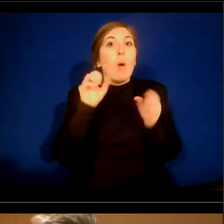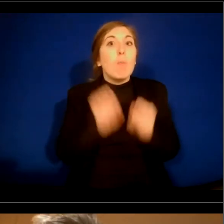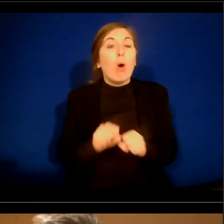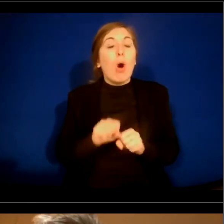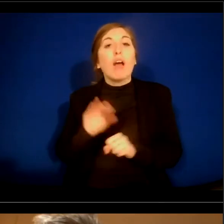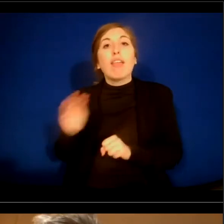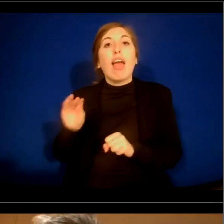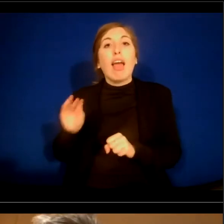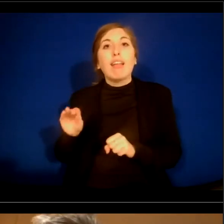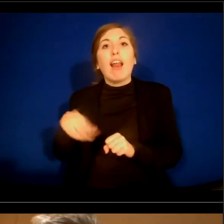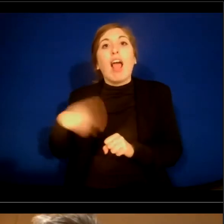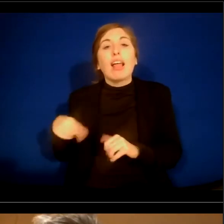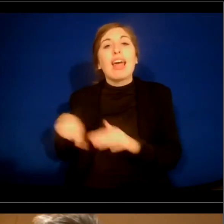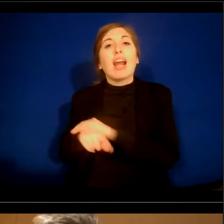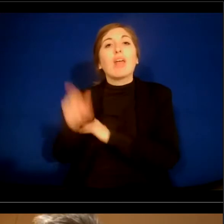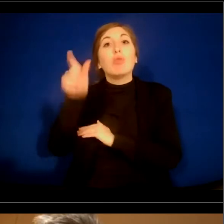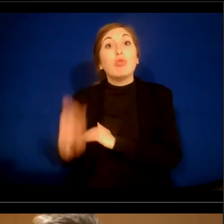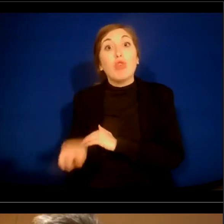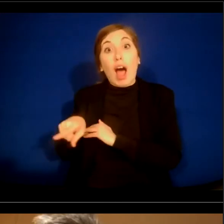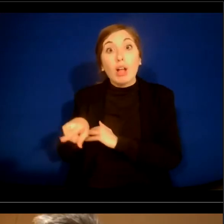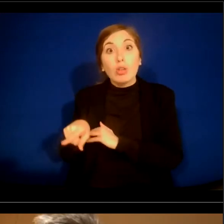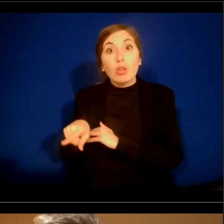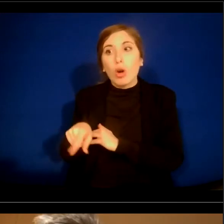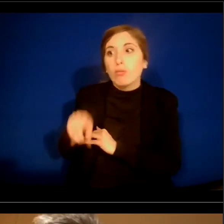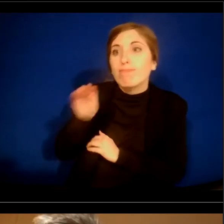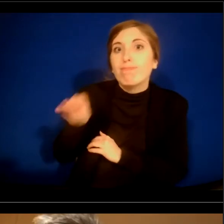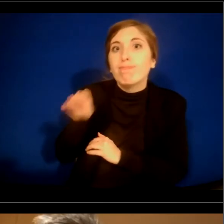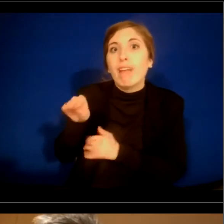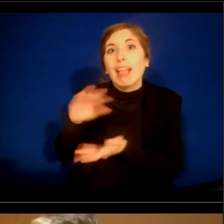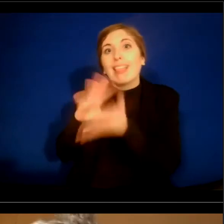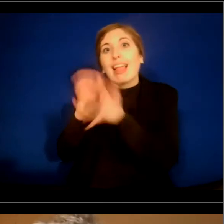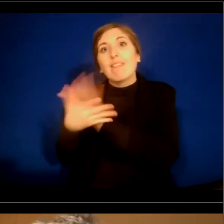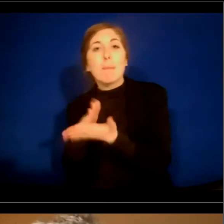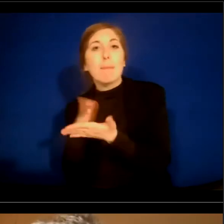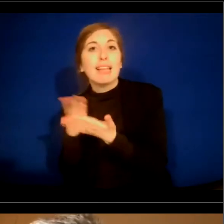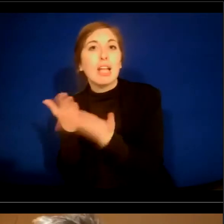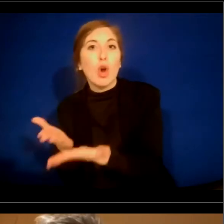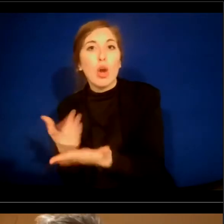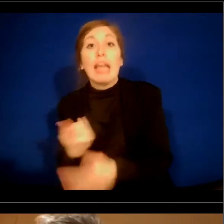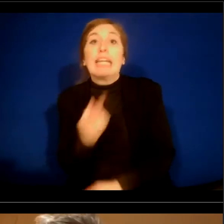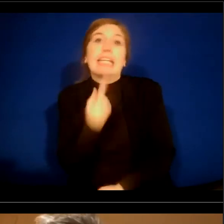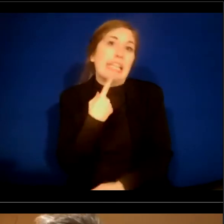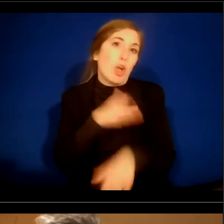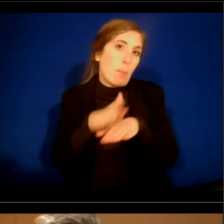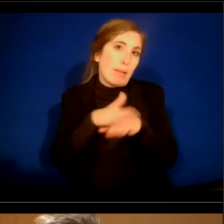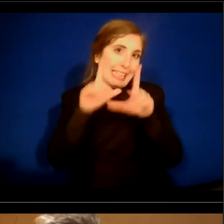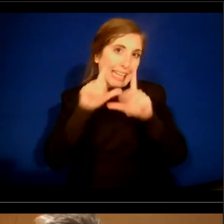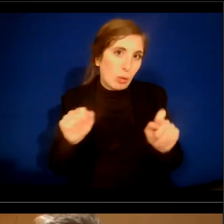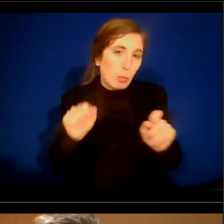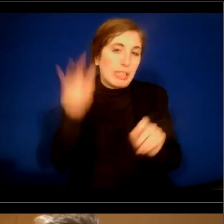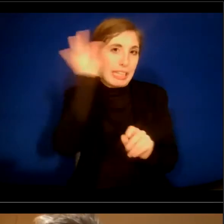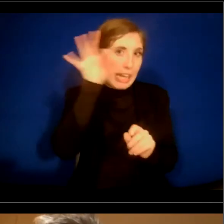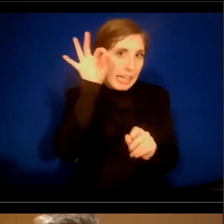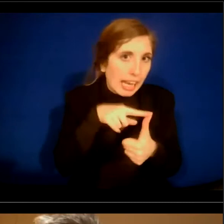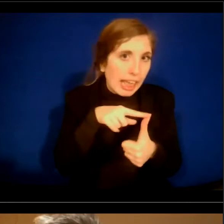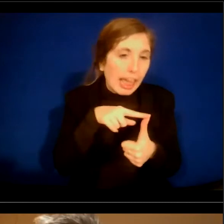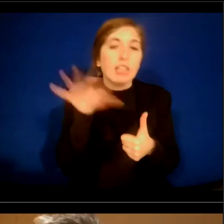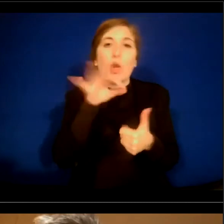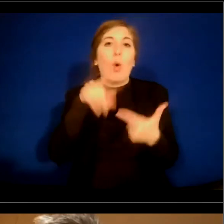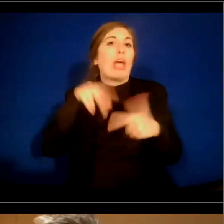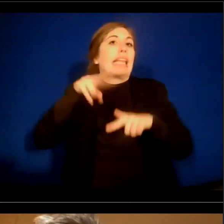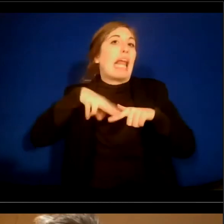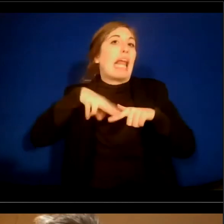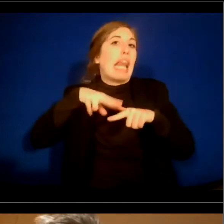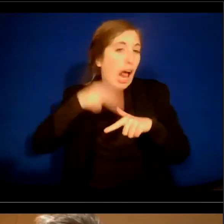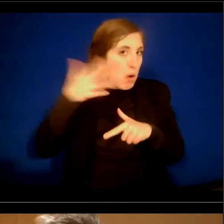no? Nel rendersi mediatori, chi di loro ha delle competenze linguistiche, magari in inglese, per esempio, se non in italiano, ma quindi